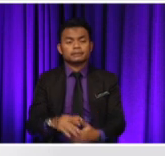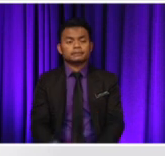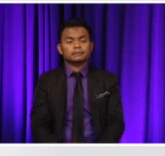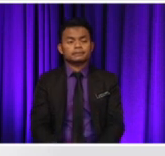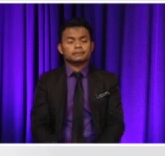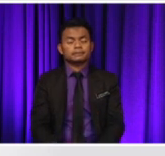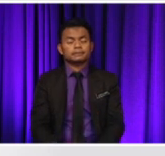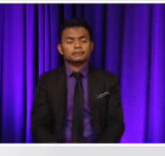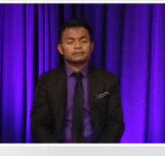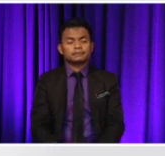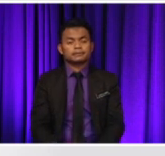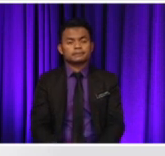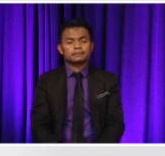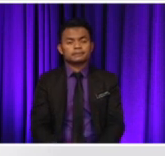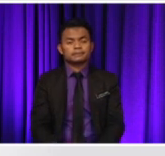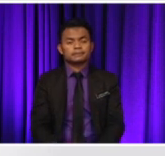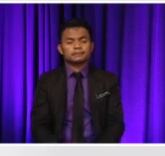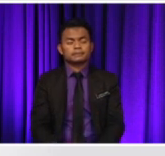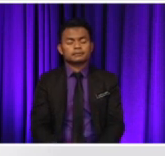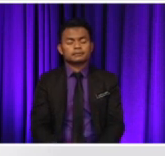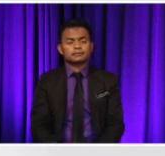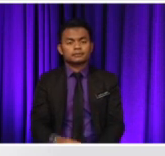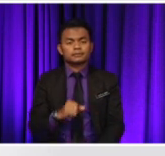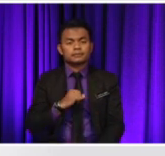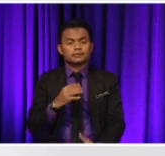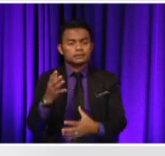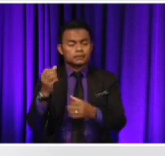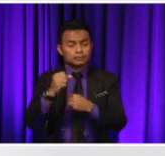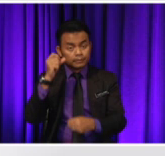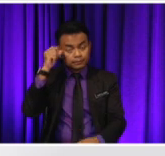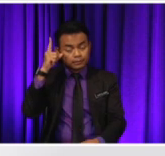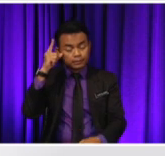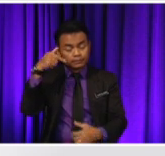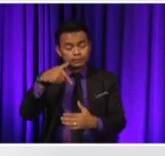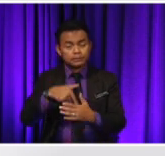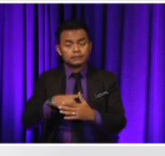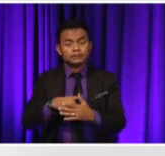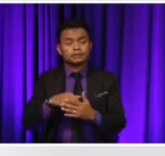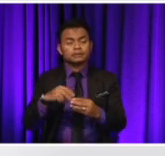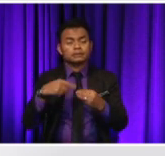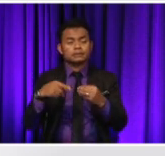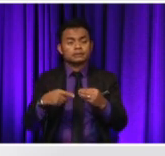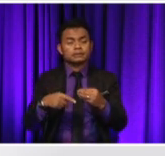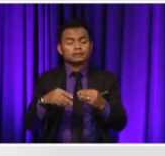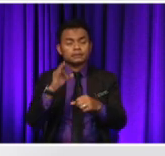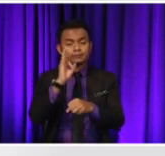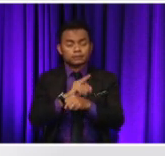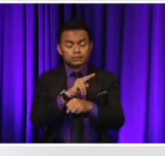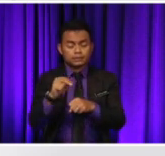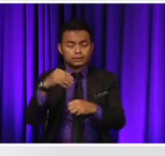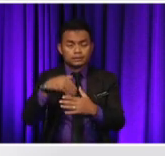Oke ini saya dapat memahami dengan lebih mendalam tentang 4 fungsi yang dalam pengurusan